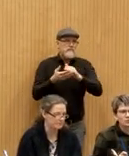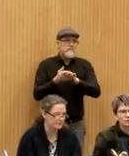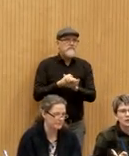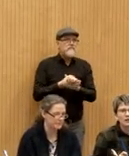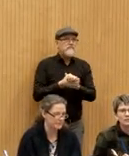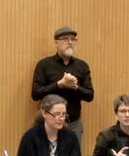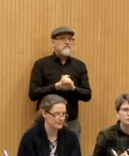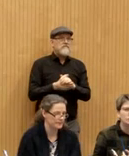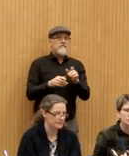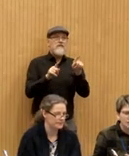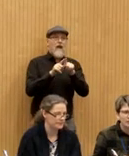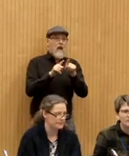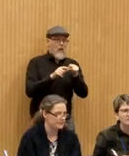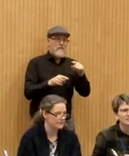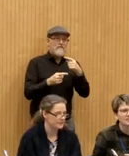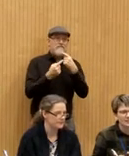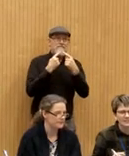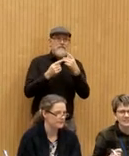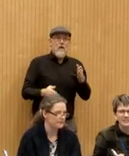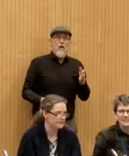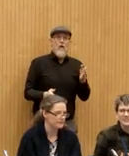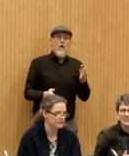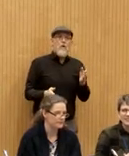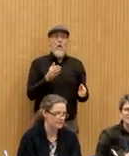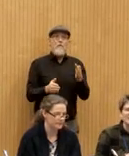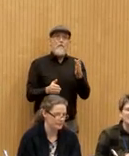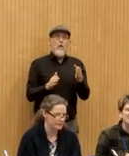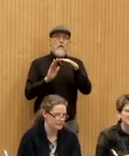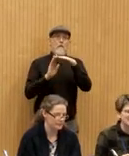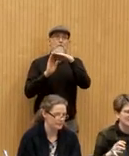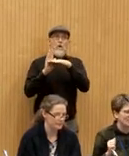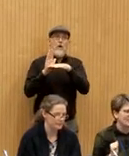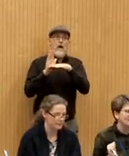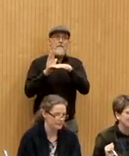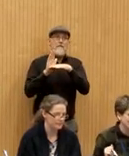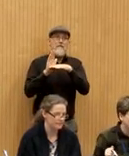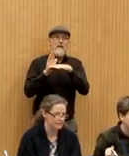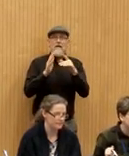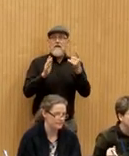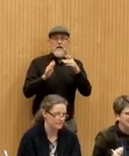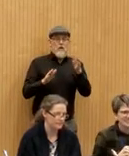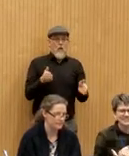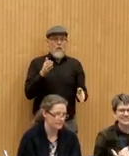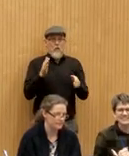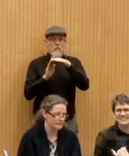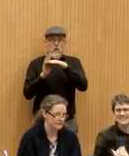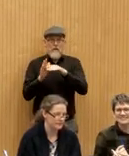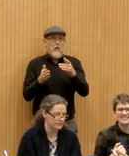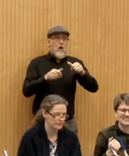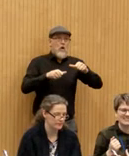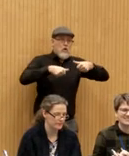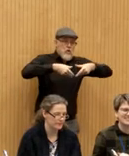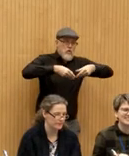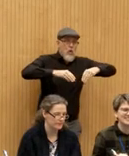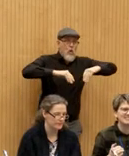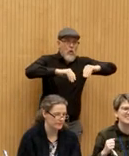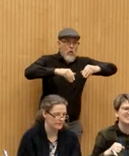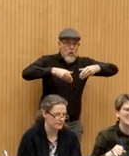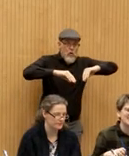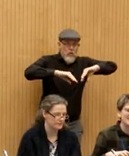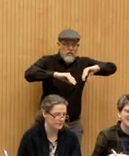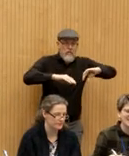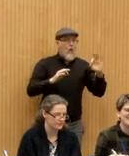aus Ton machen oder auch was uns ganz doll beliebt ist das Bewegungsangebot. Das finden die ziemlich gut.